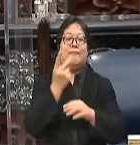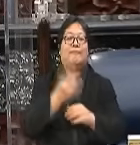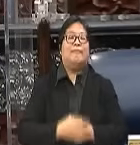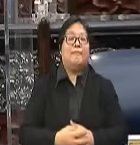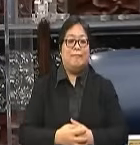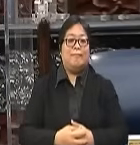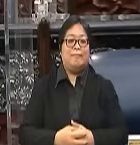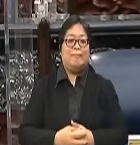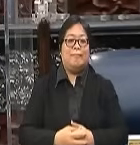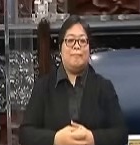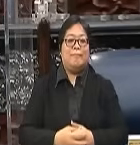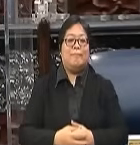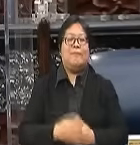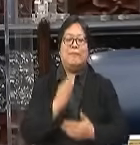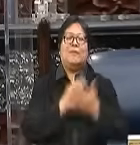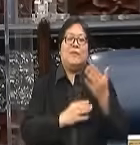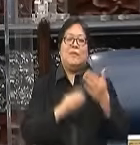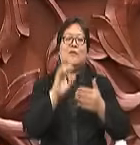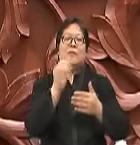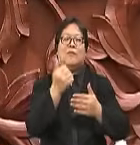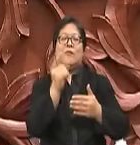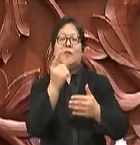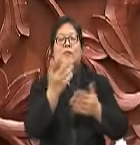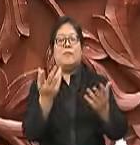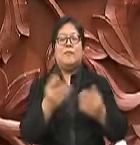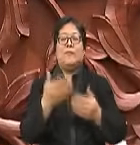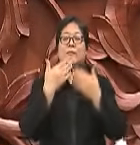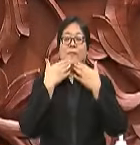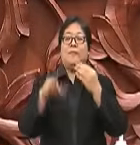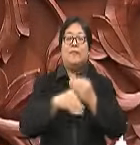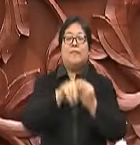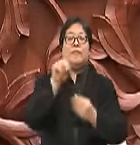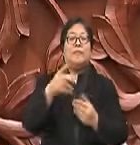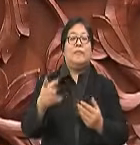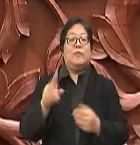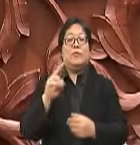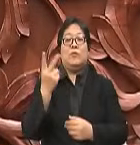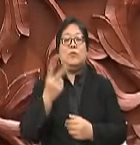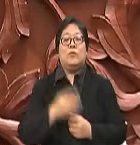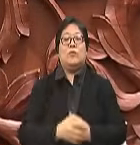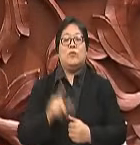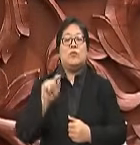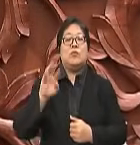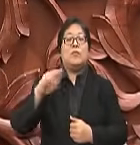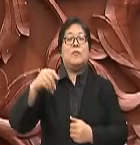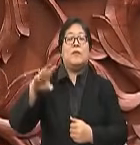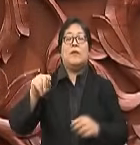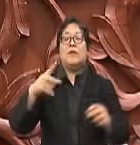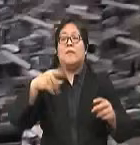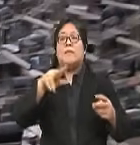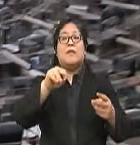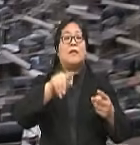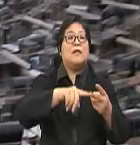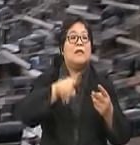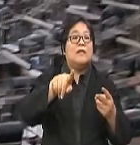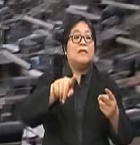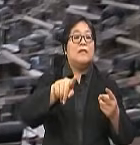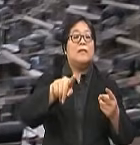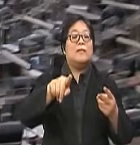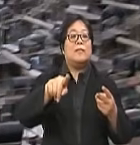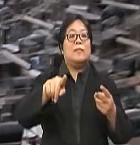Saudi remix out masih size-nya kecil Samsat kedua tempat panda anak salah